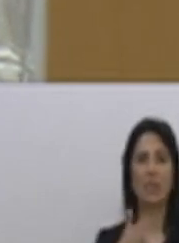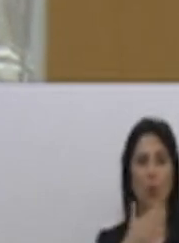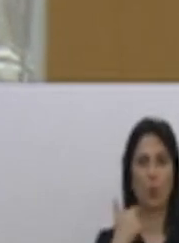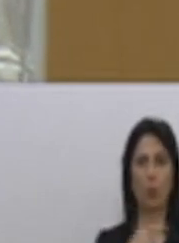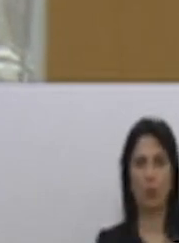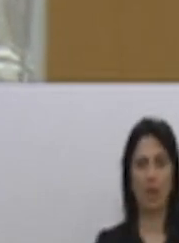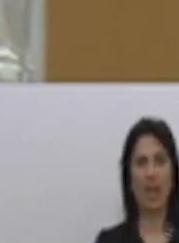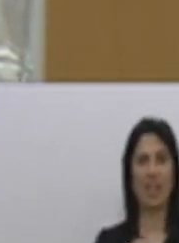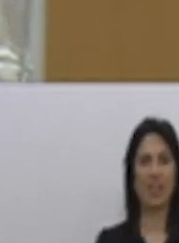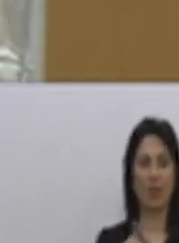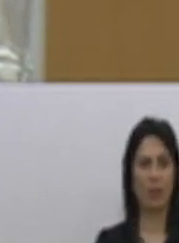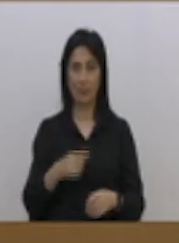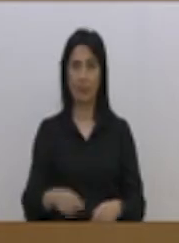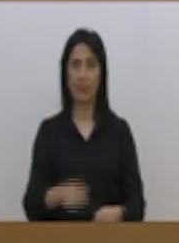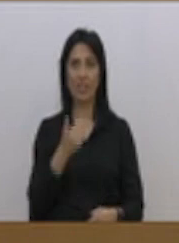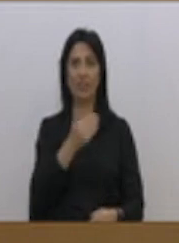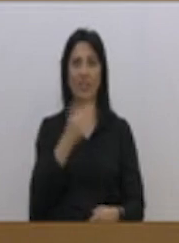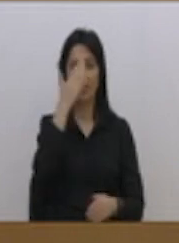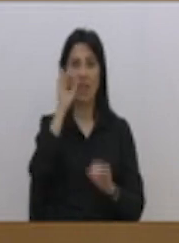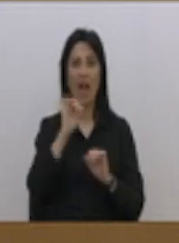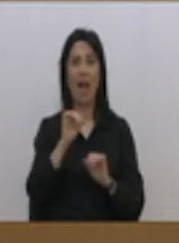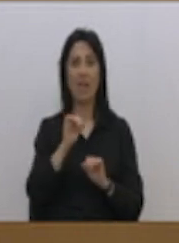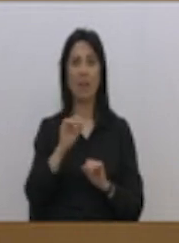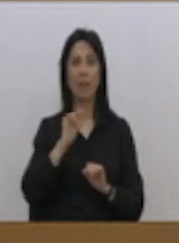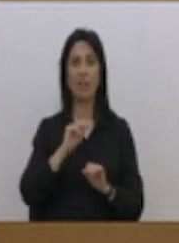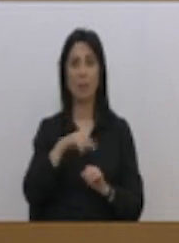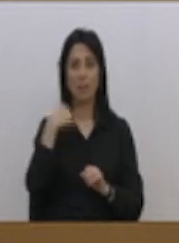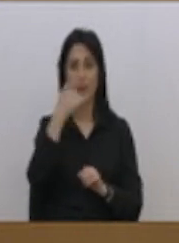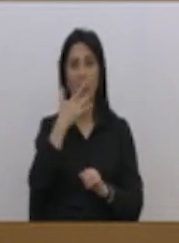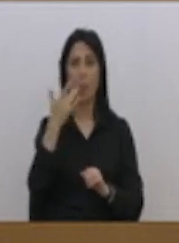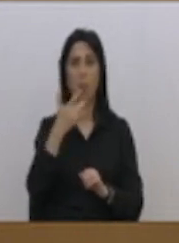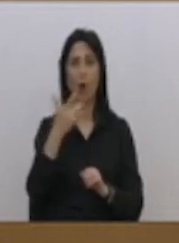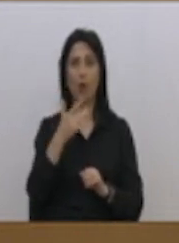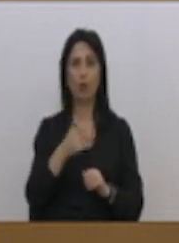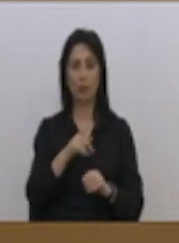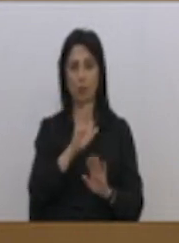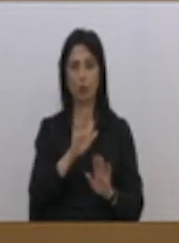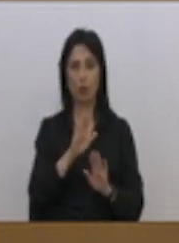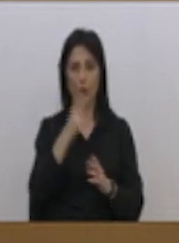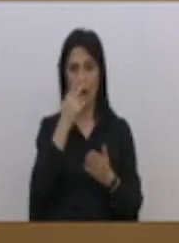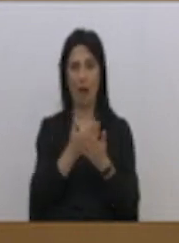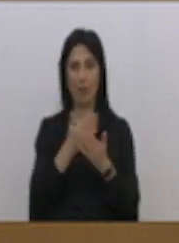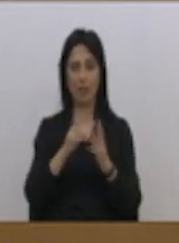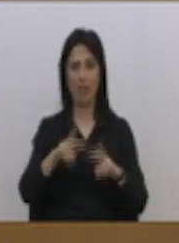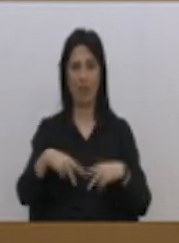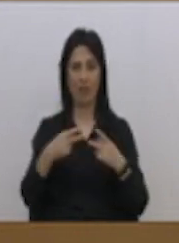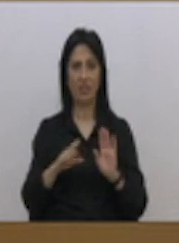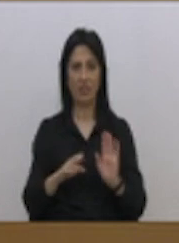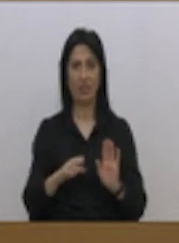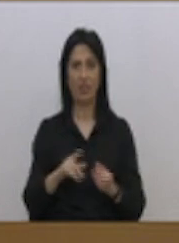ria ria ria ria ria ria ria ria ria ria ria ria ria ria ria ria ria ria ria ria